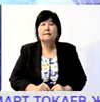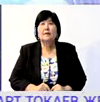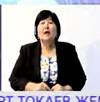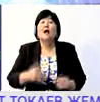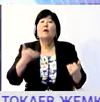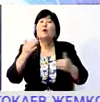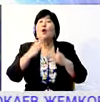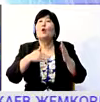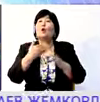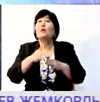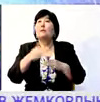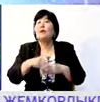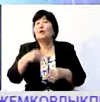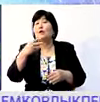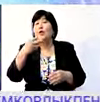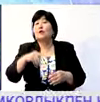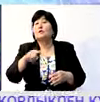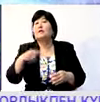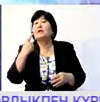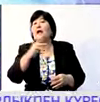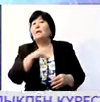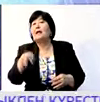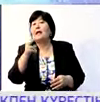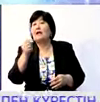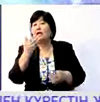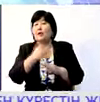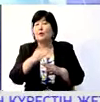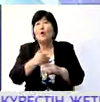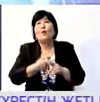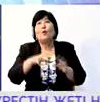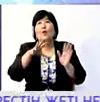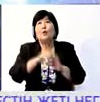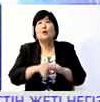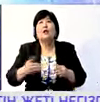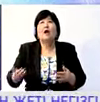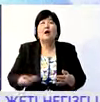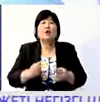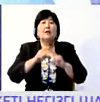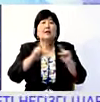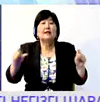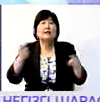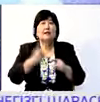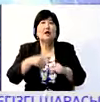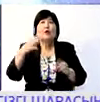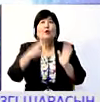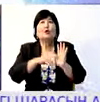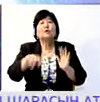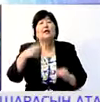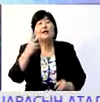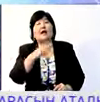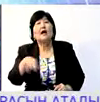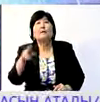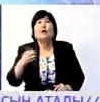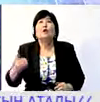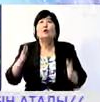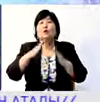Биыл құрылыс саласына 30,1 миллиард теңге қаржы бөлінді. Оның ішінде әлеуметтік нысан құрылысына 9,2 миллиард,